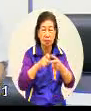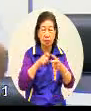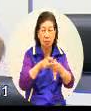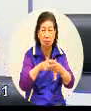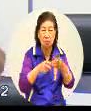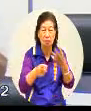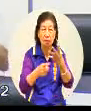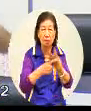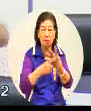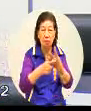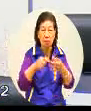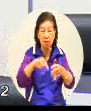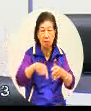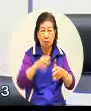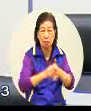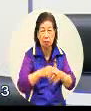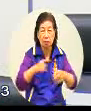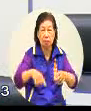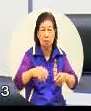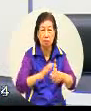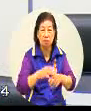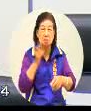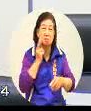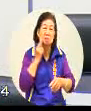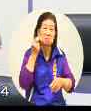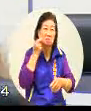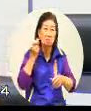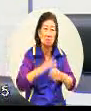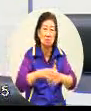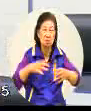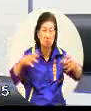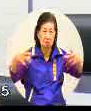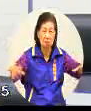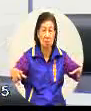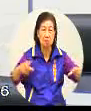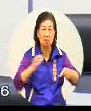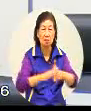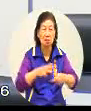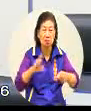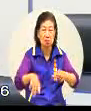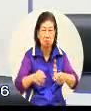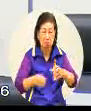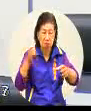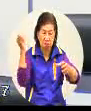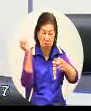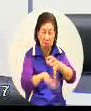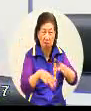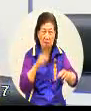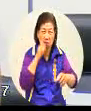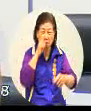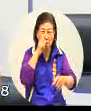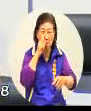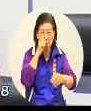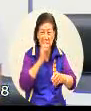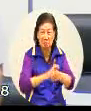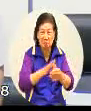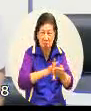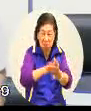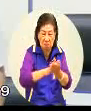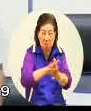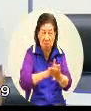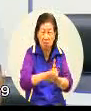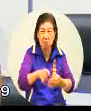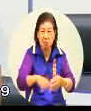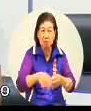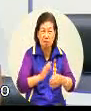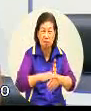不比我这个 S 型钢啊，遐大块四百个啦，拢烂去啊！我安尼尔，惊死！该安尼呢？外口包